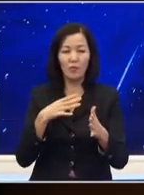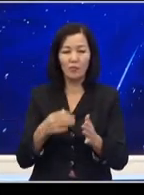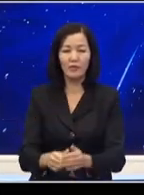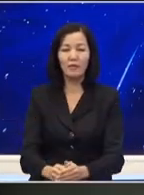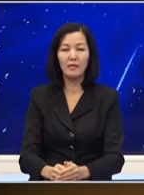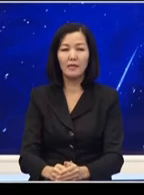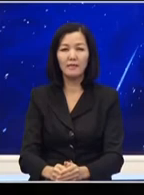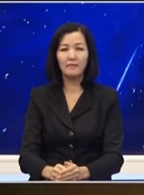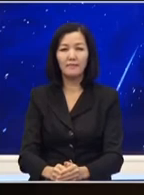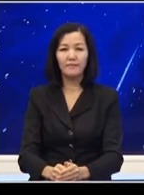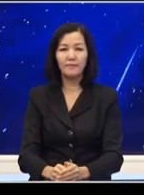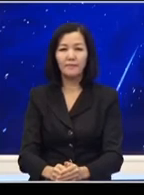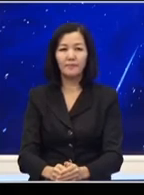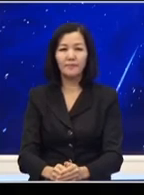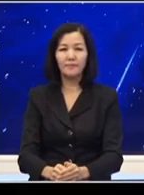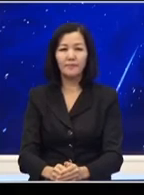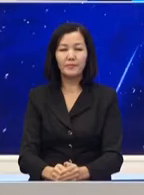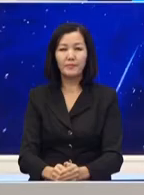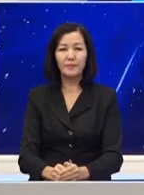Восточно-Казахстанской области.